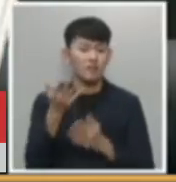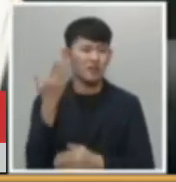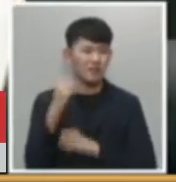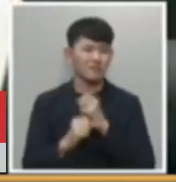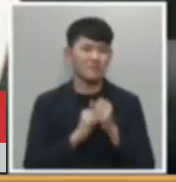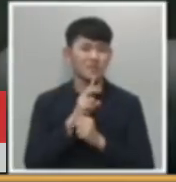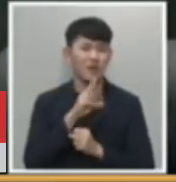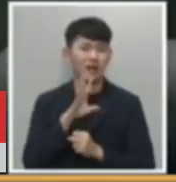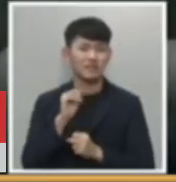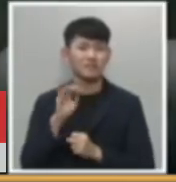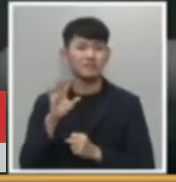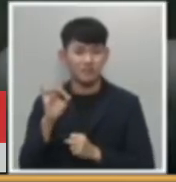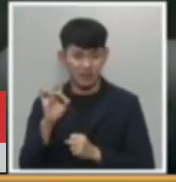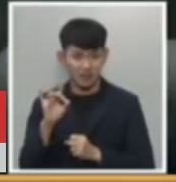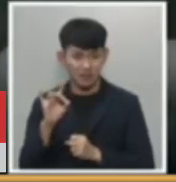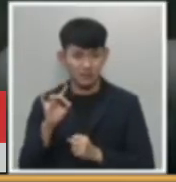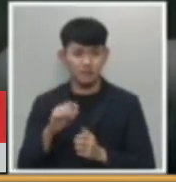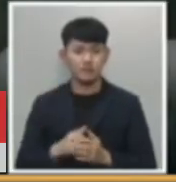ครับแล้วก็ปี